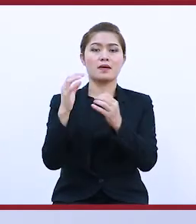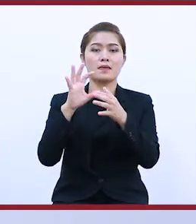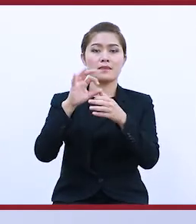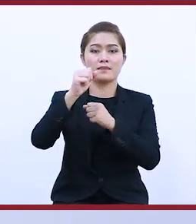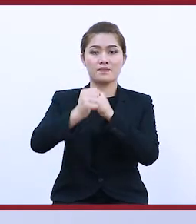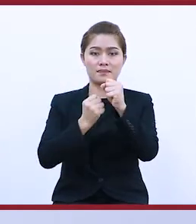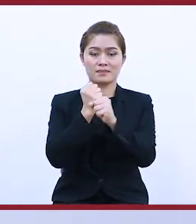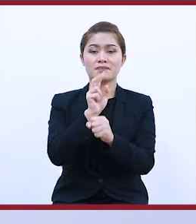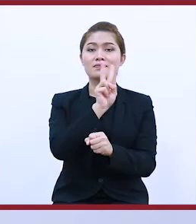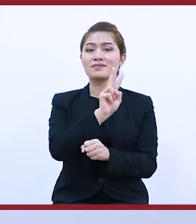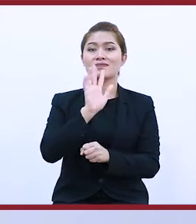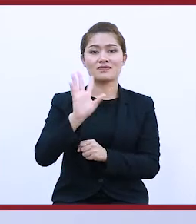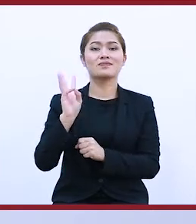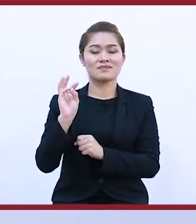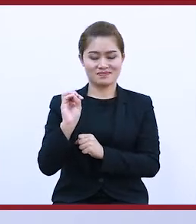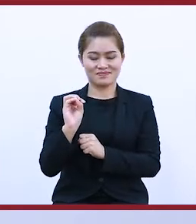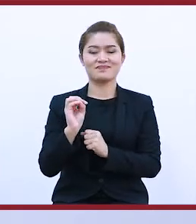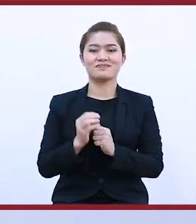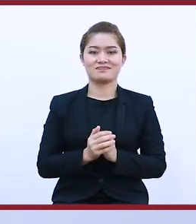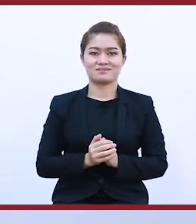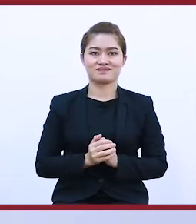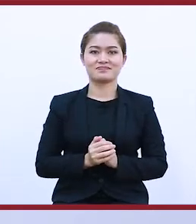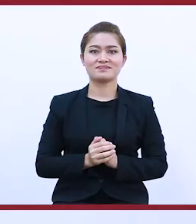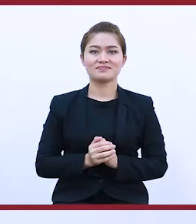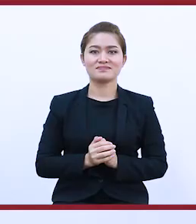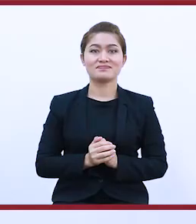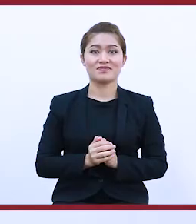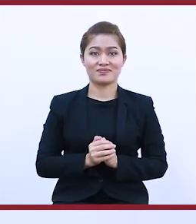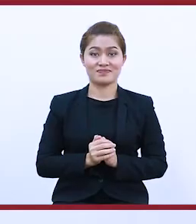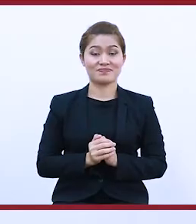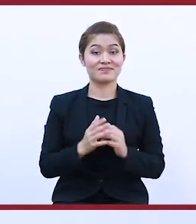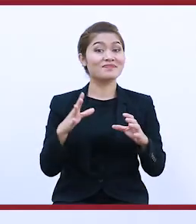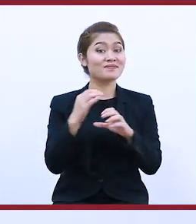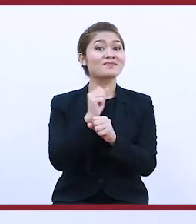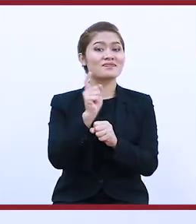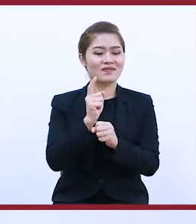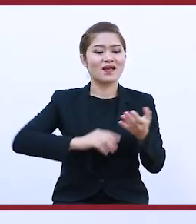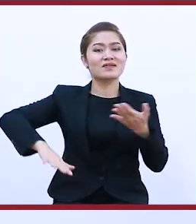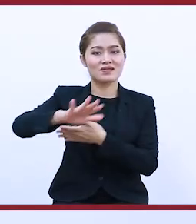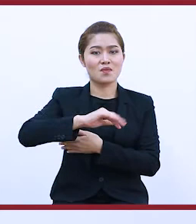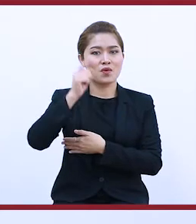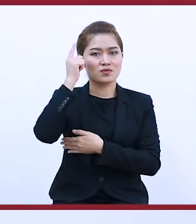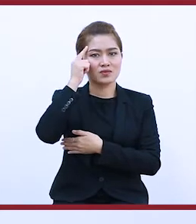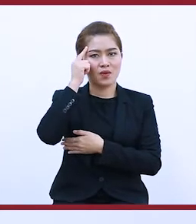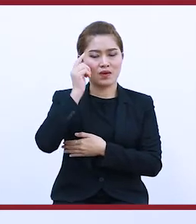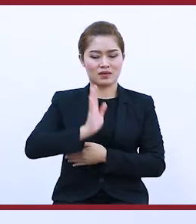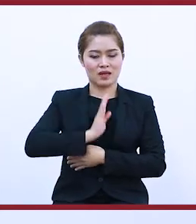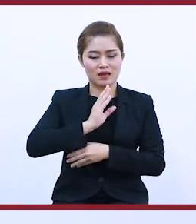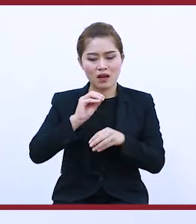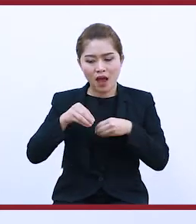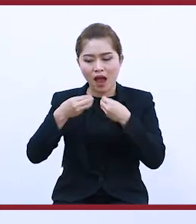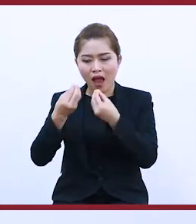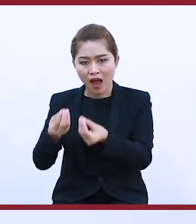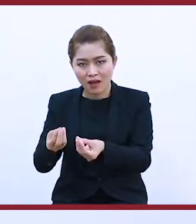ยวกับคอมพิวเตอร์พุทธศักราช2560ค่ะเพราะฉะนั้นเราทุกคนนะคะจะต้องเคารพในสิ